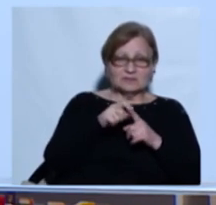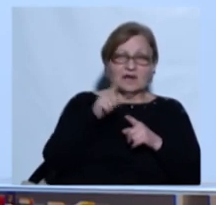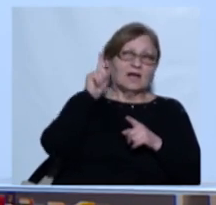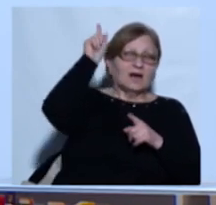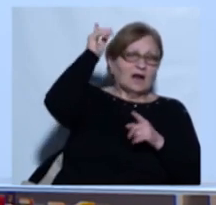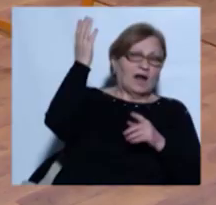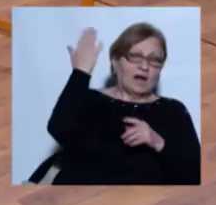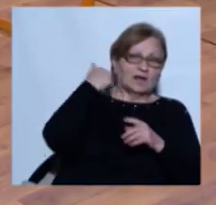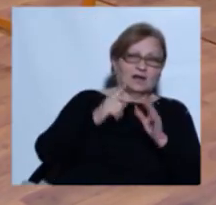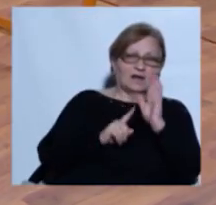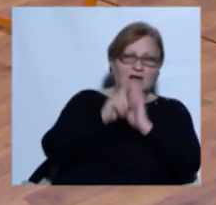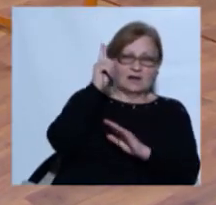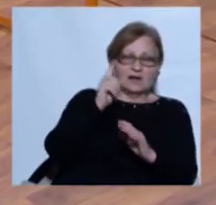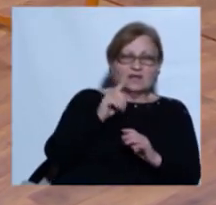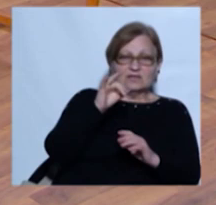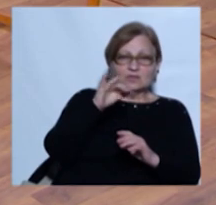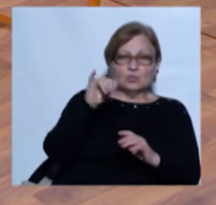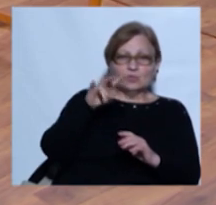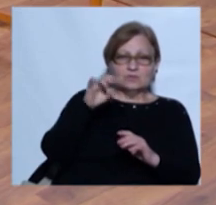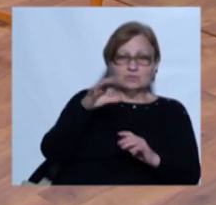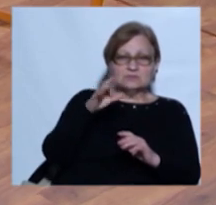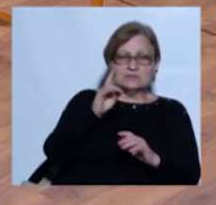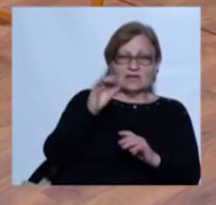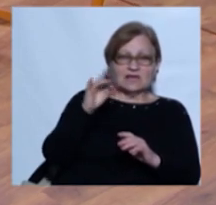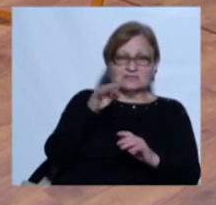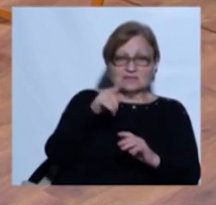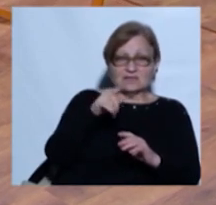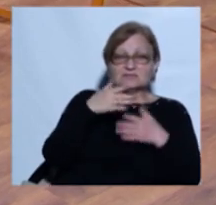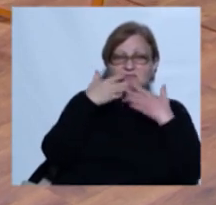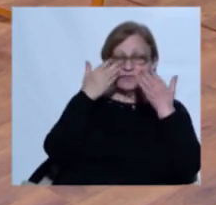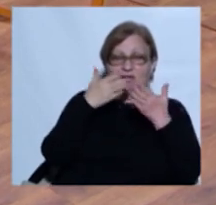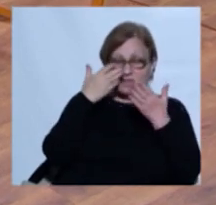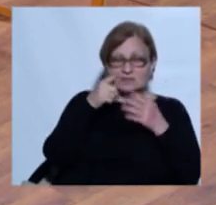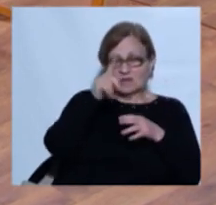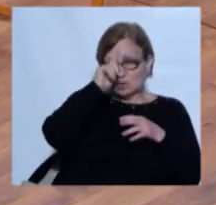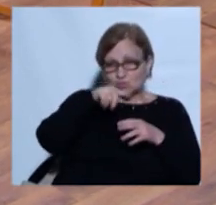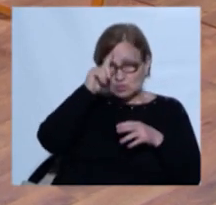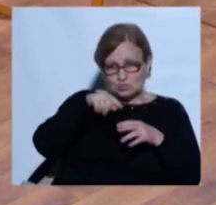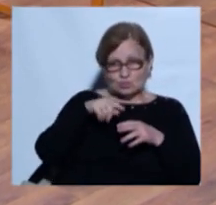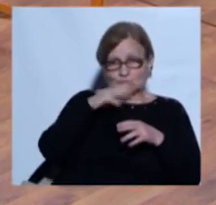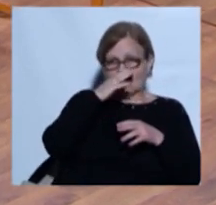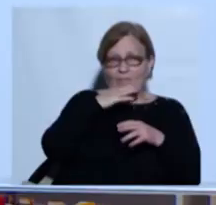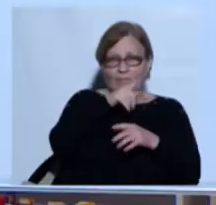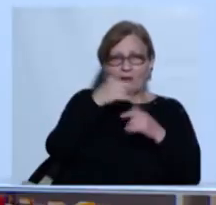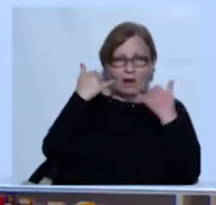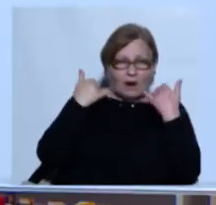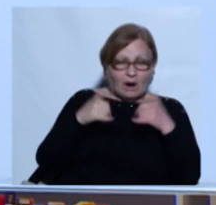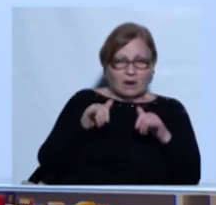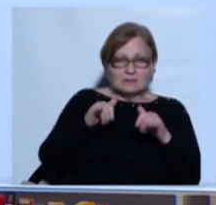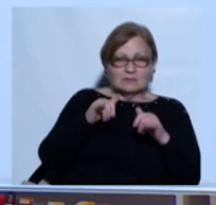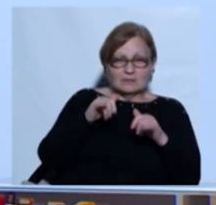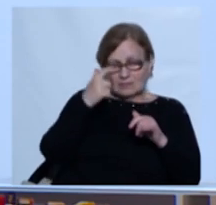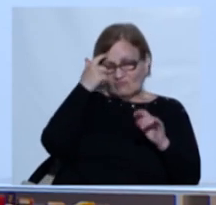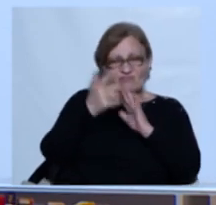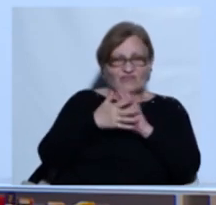იულიუს კეისრის. ერთ დროს კაცობრიობამ უკვე წაიკითხა, ხომ, შვილის ღალატით გაოგნებული მამობილის სიტყვები, მაგრამ